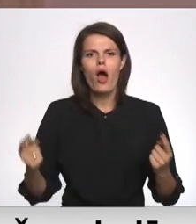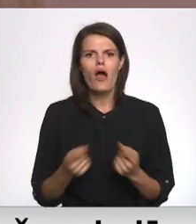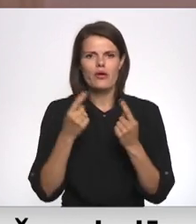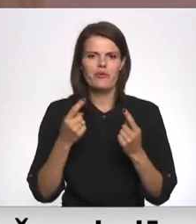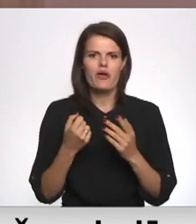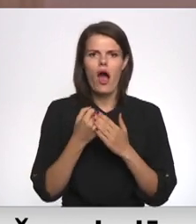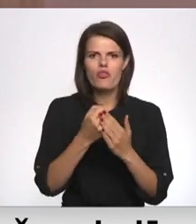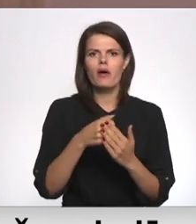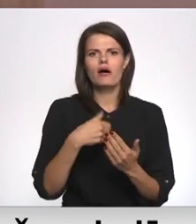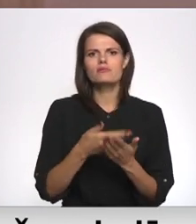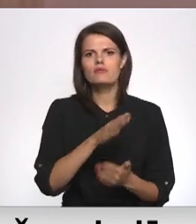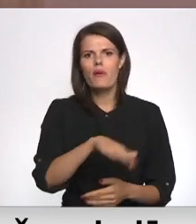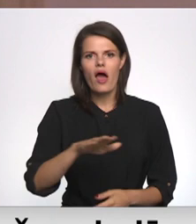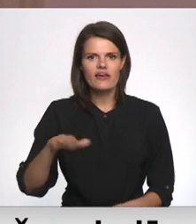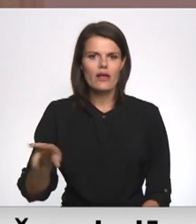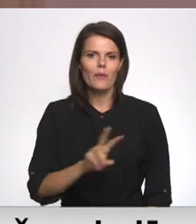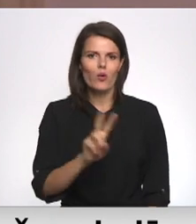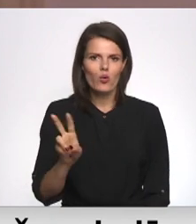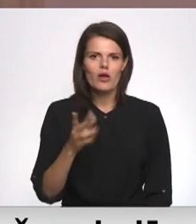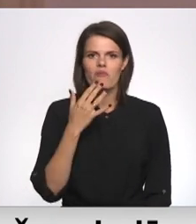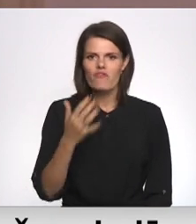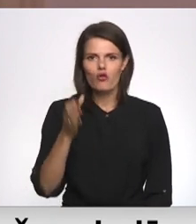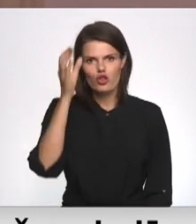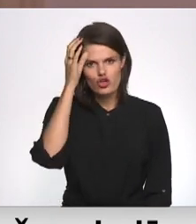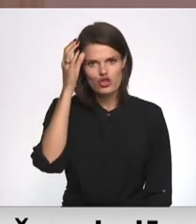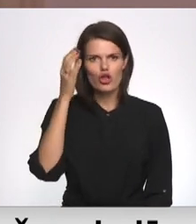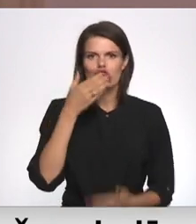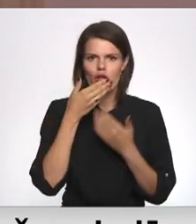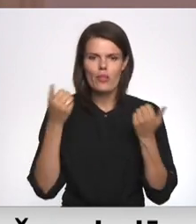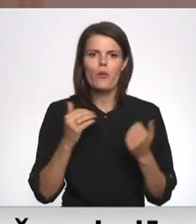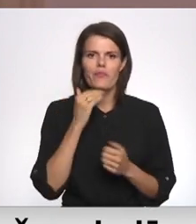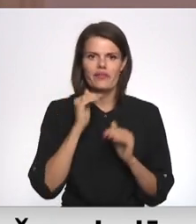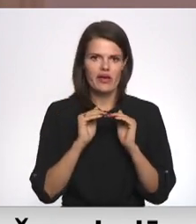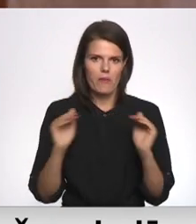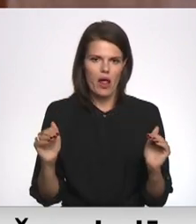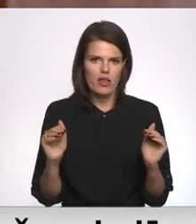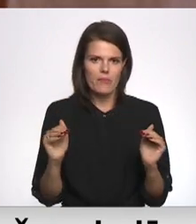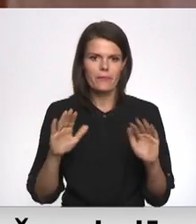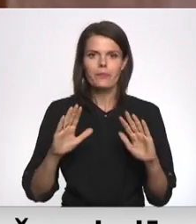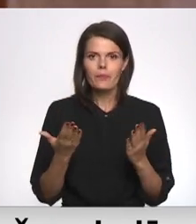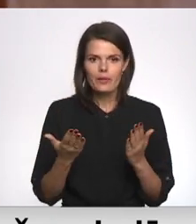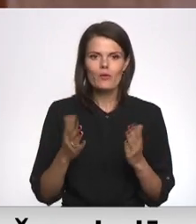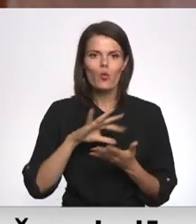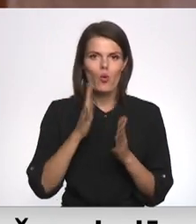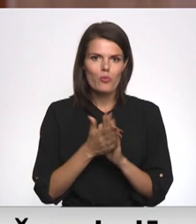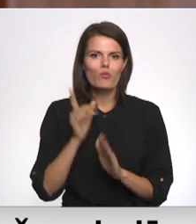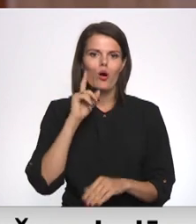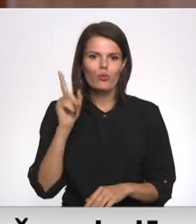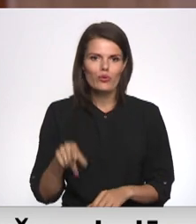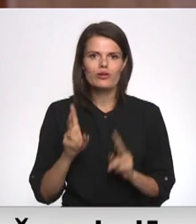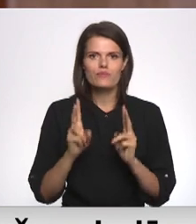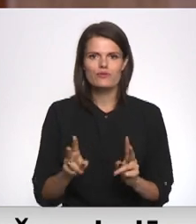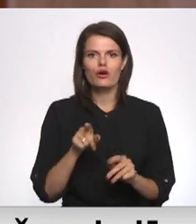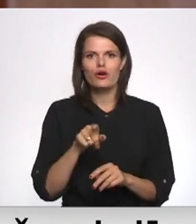atbalsts bērniem, kuriem valodas zināšanas nav pietiekamā līmenī. Bet kopumā, protams, ka